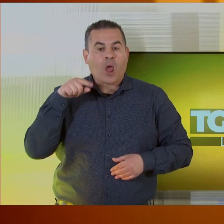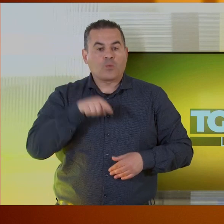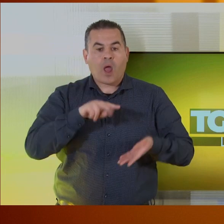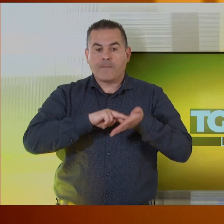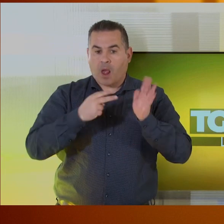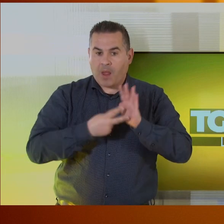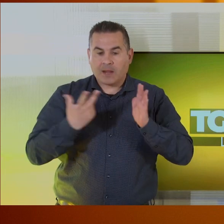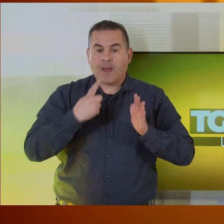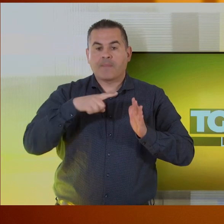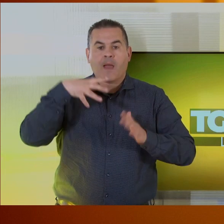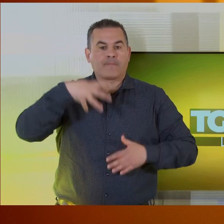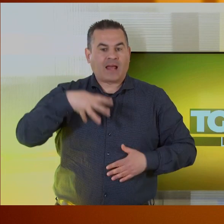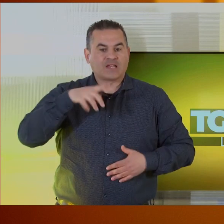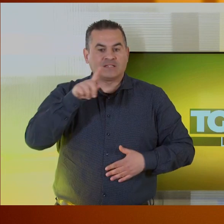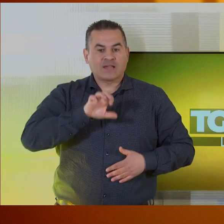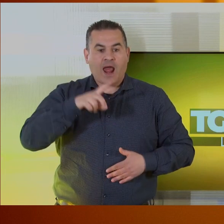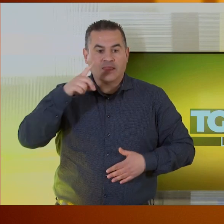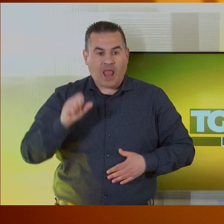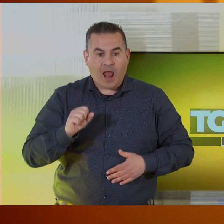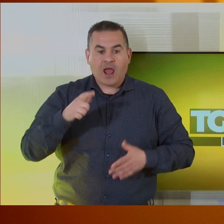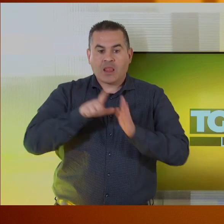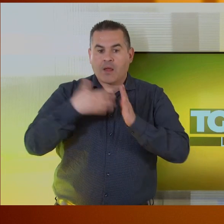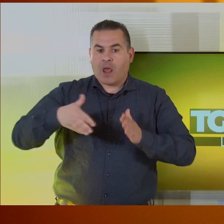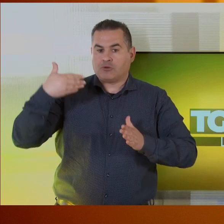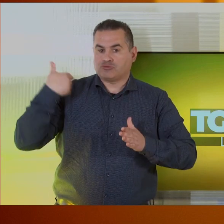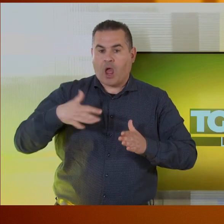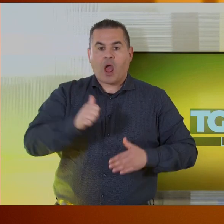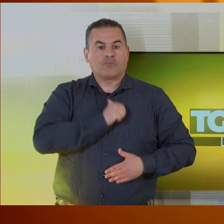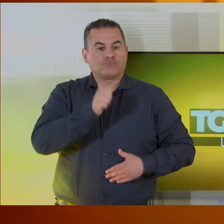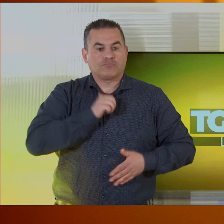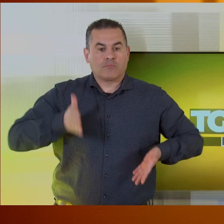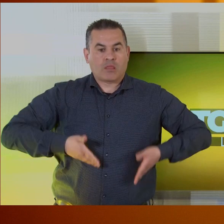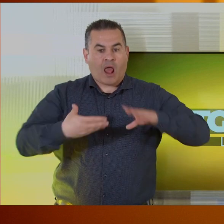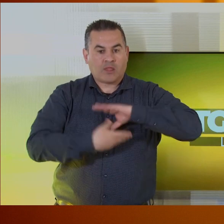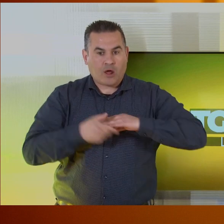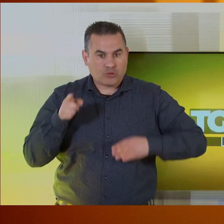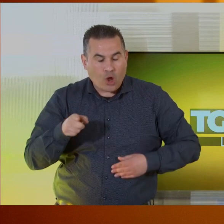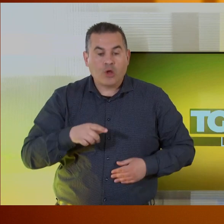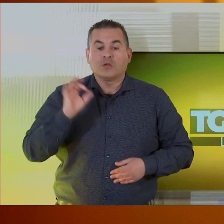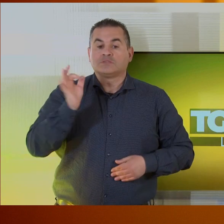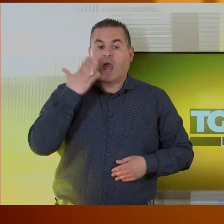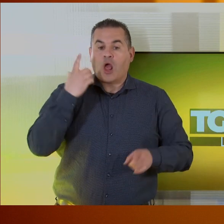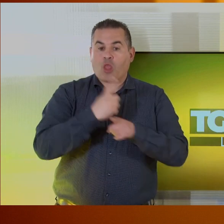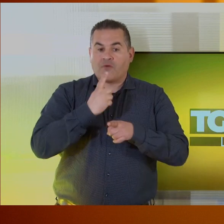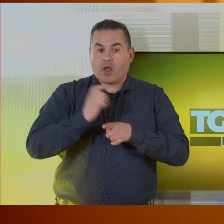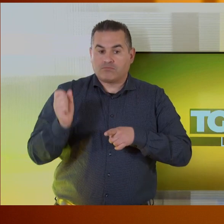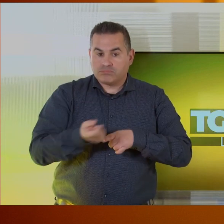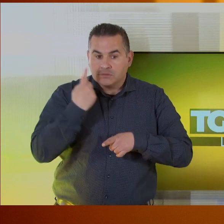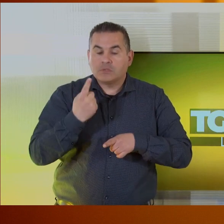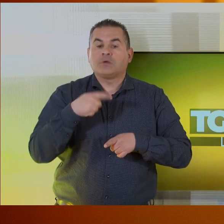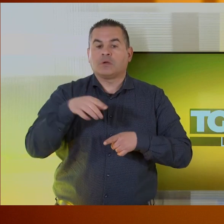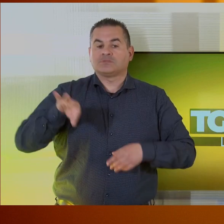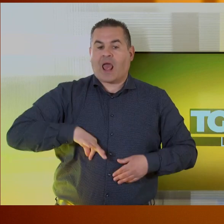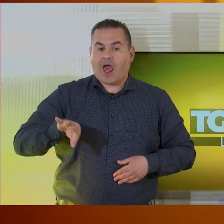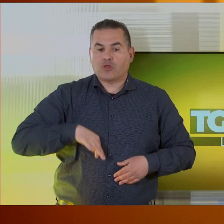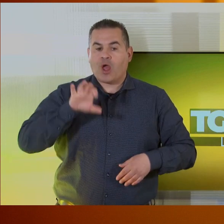carica di primo cittadino. Se dovesse spuntarla la tesi del senatore Pentastellato, l'ex sindaco di area progressista subirebbe il sorpasso del segretario